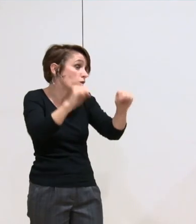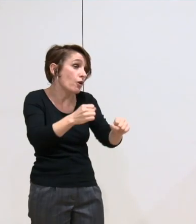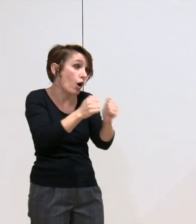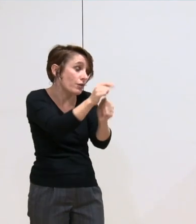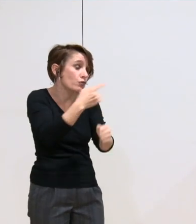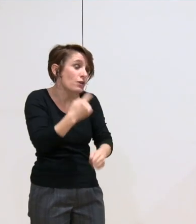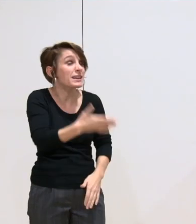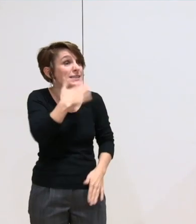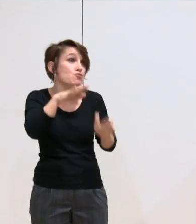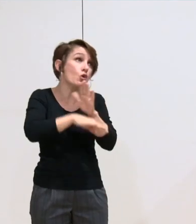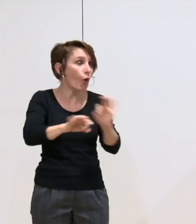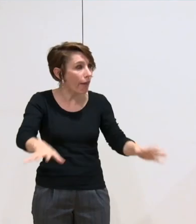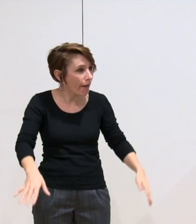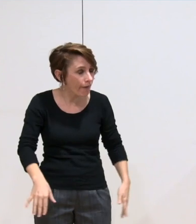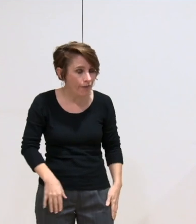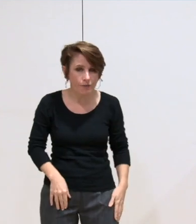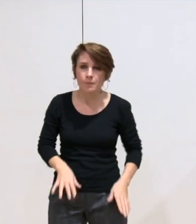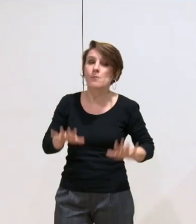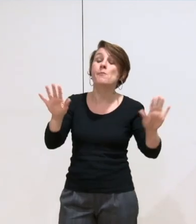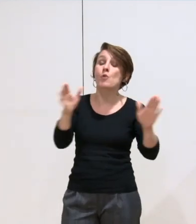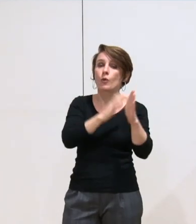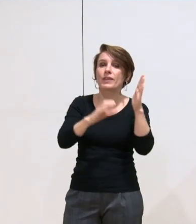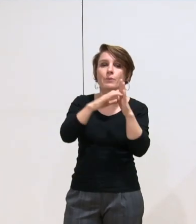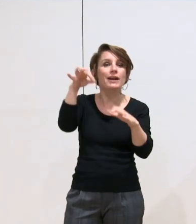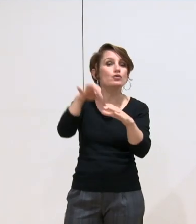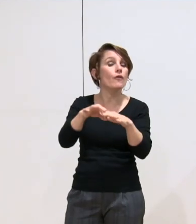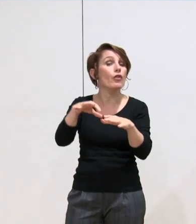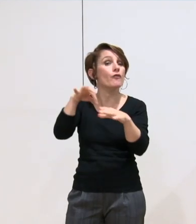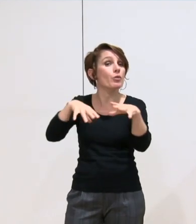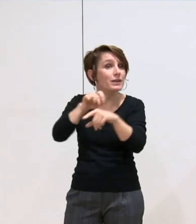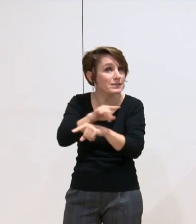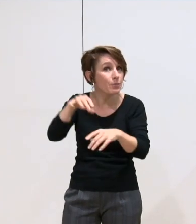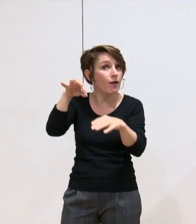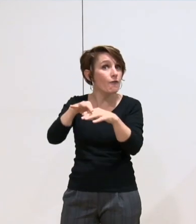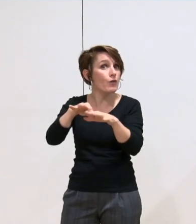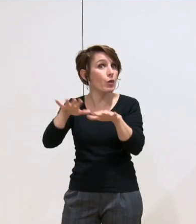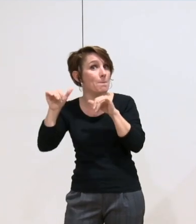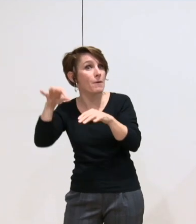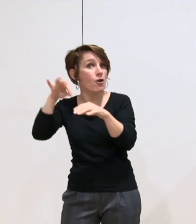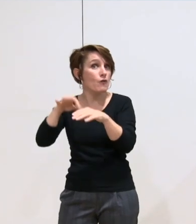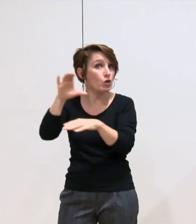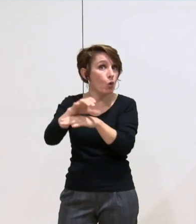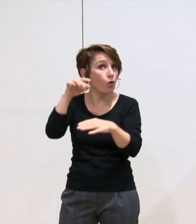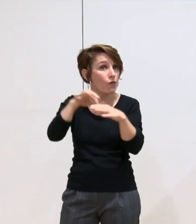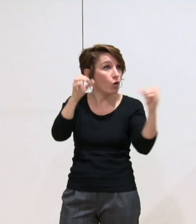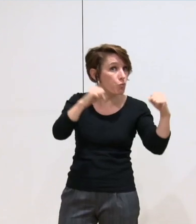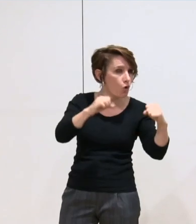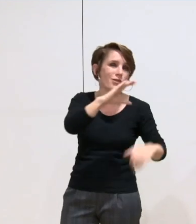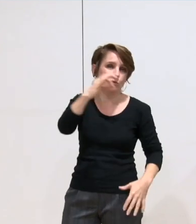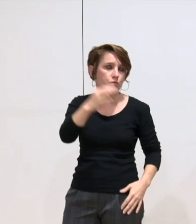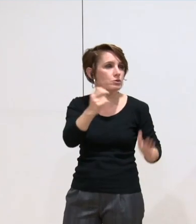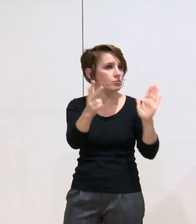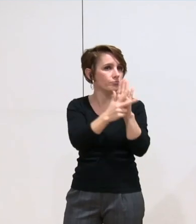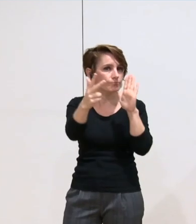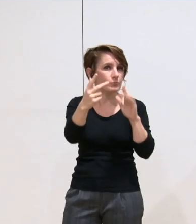Allez, je mets cette délibération aux voix. Qui ne prend pas part au vote? Qui s'abstient? Qui vote contre? Qui vote pour? Unanimité.